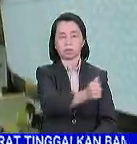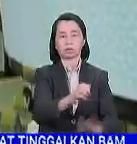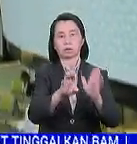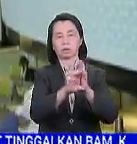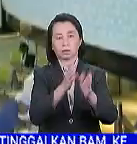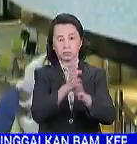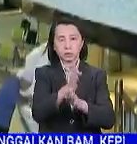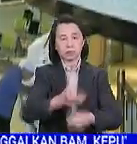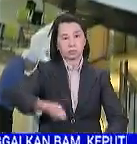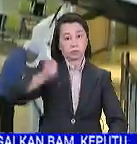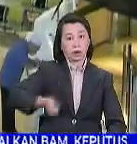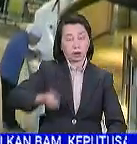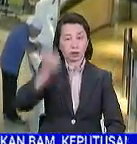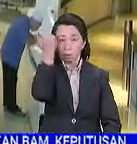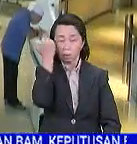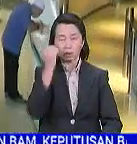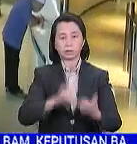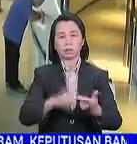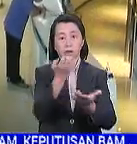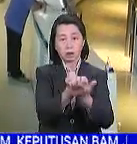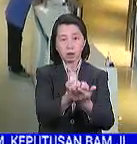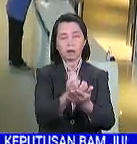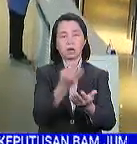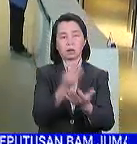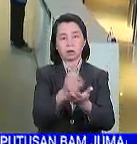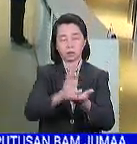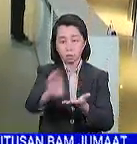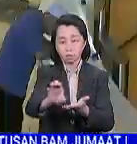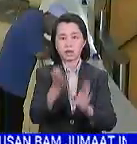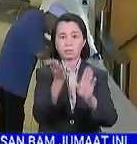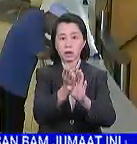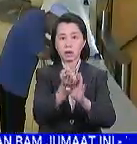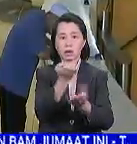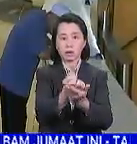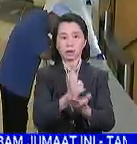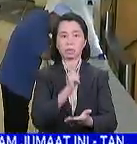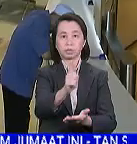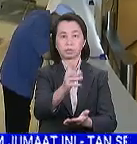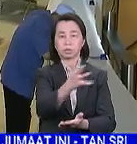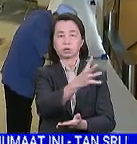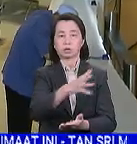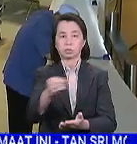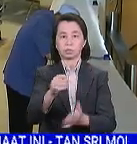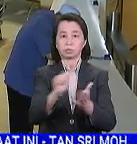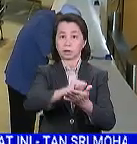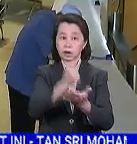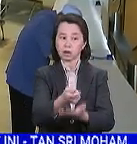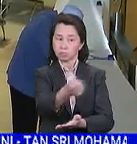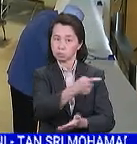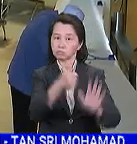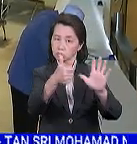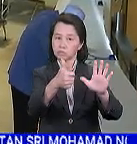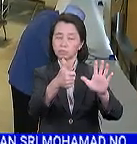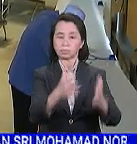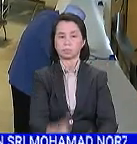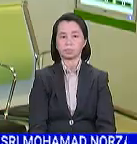Antaranya bidang kehakiman, ekonomi, kewangan, pelaburan, perbankan, kewangan Islam serta perakaunan.